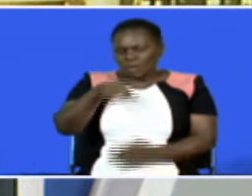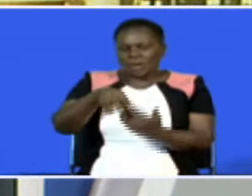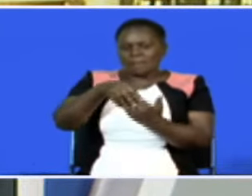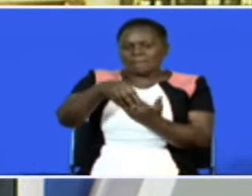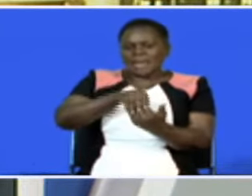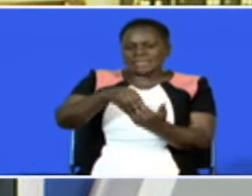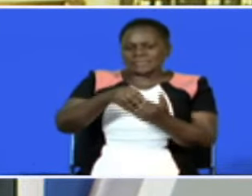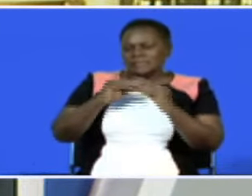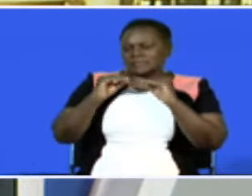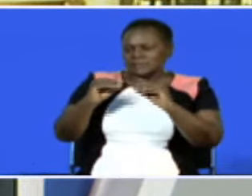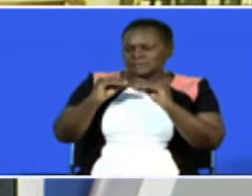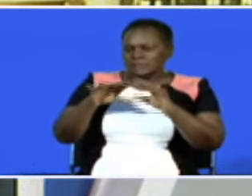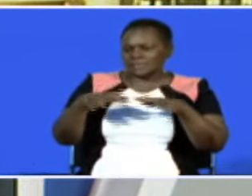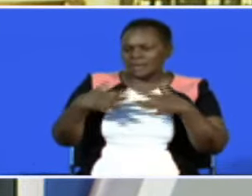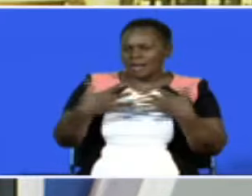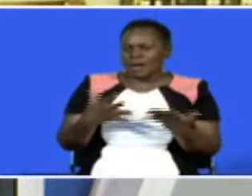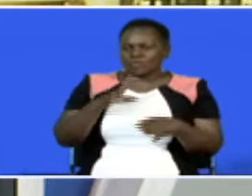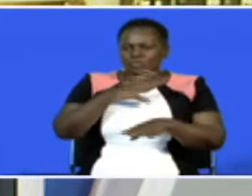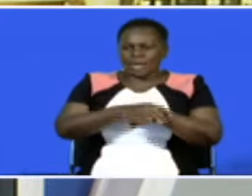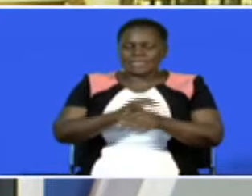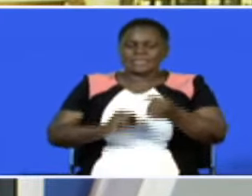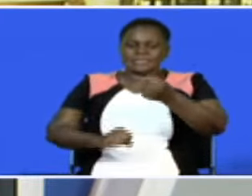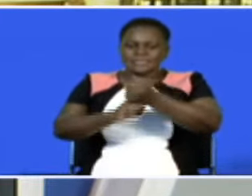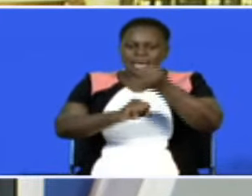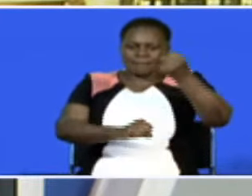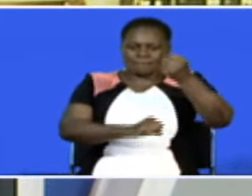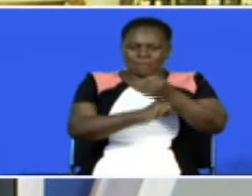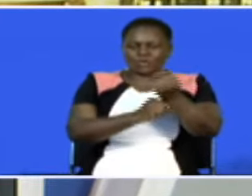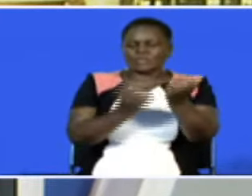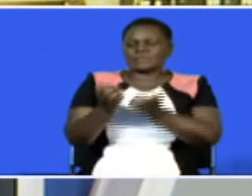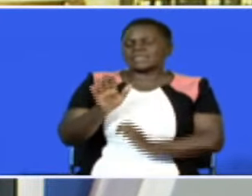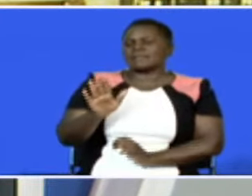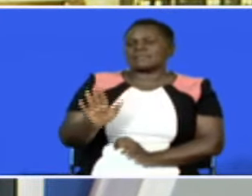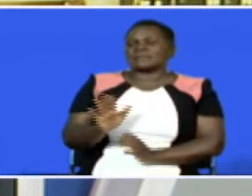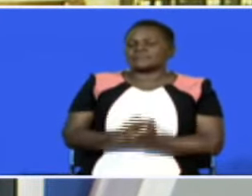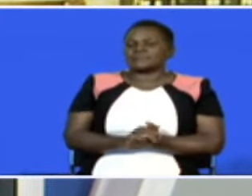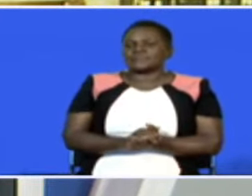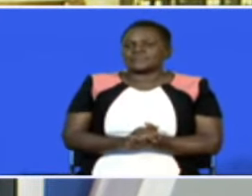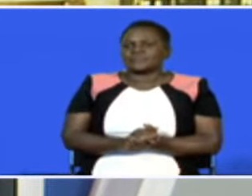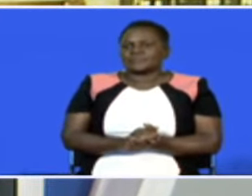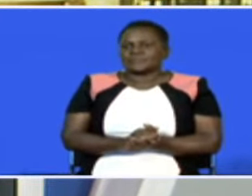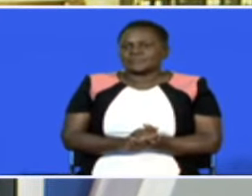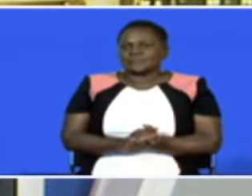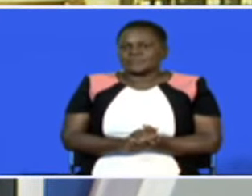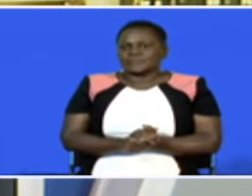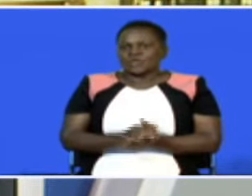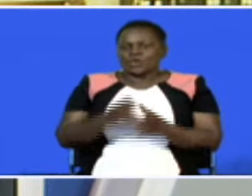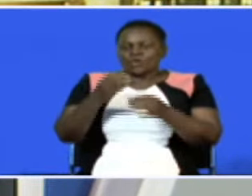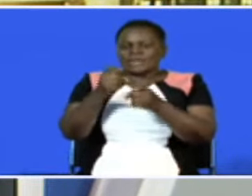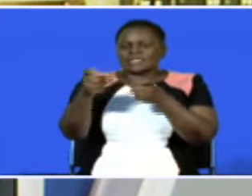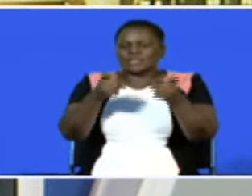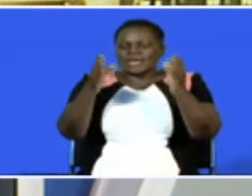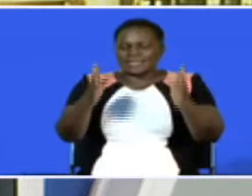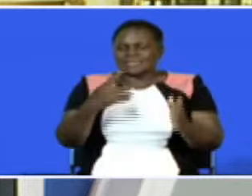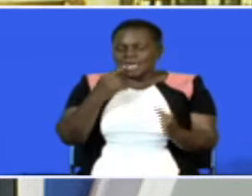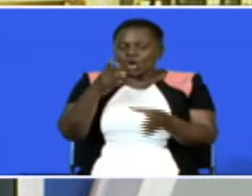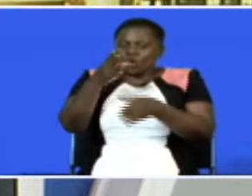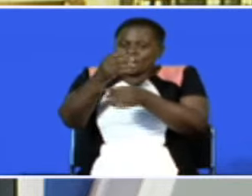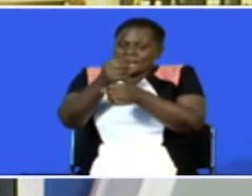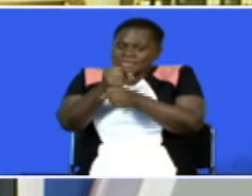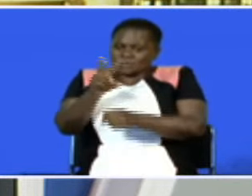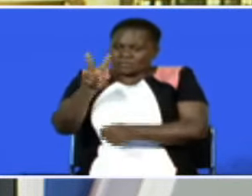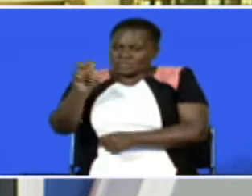ili kuelimisha na mbinu za kupata ufadhili kwa biashara zao. Joyce Moses wa shirika hilo amesema kwamba shirika